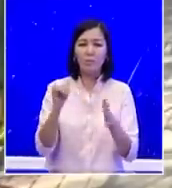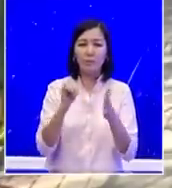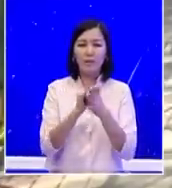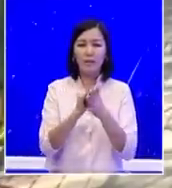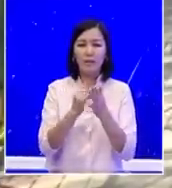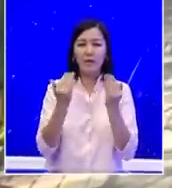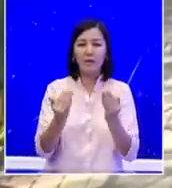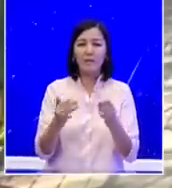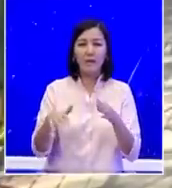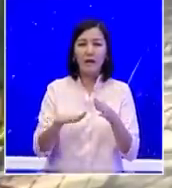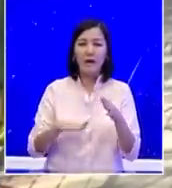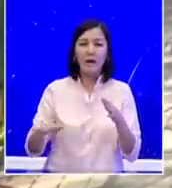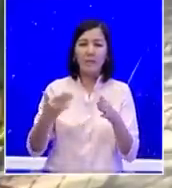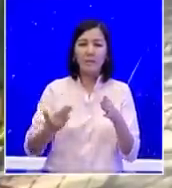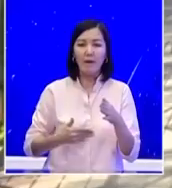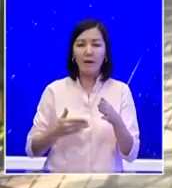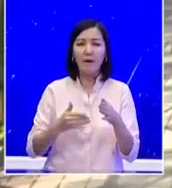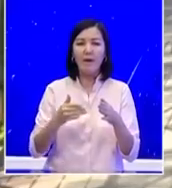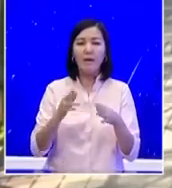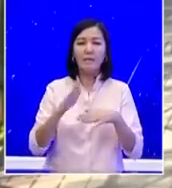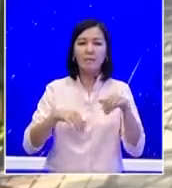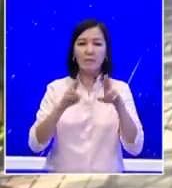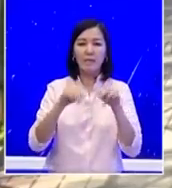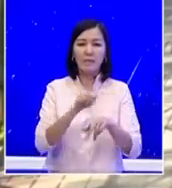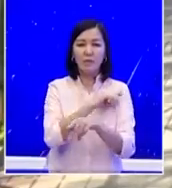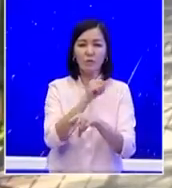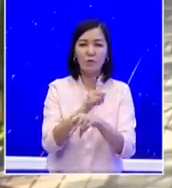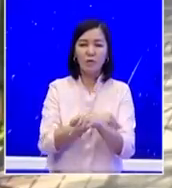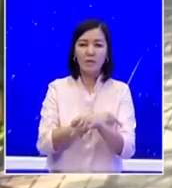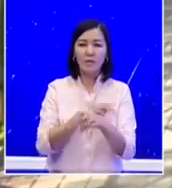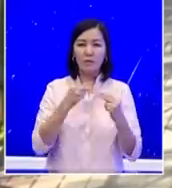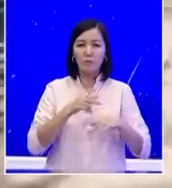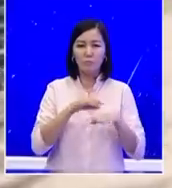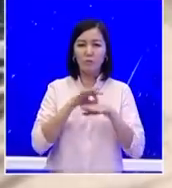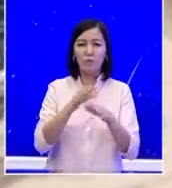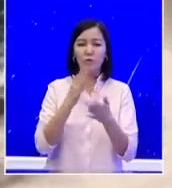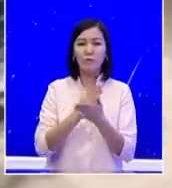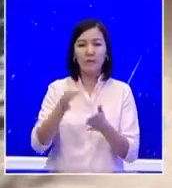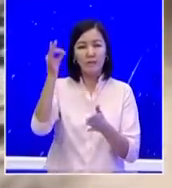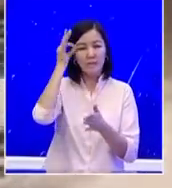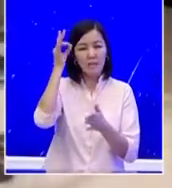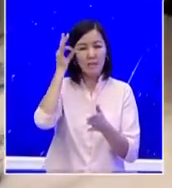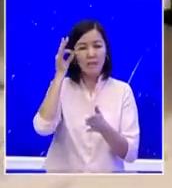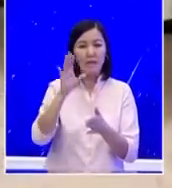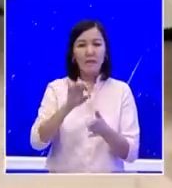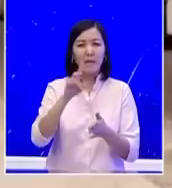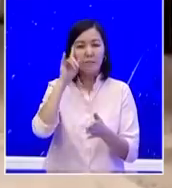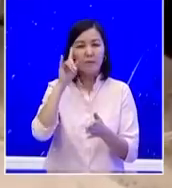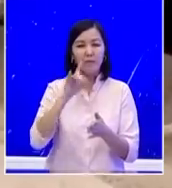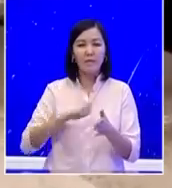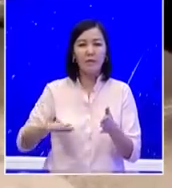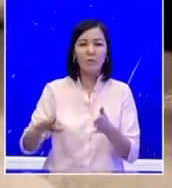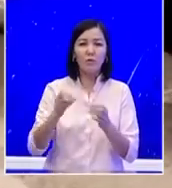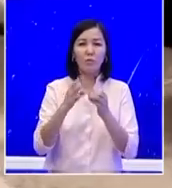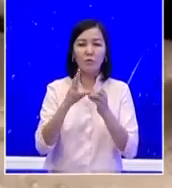Қазір аймаққа арнайы мамандар жұмылдырылып, күшейтілген режимде жұмыс істеп жатыр. Естеріңізге сала кетейік, еңбекші қазақ ауданында